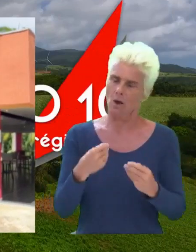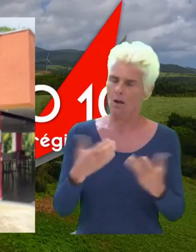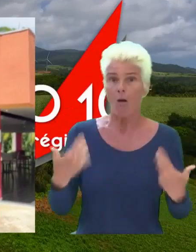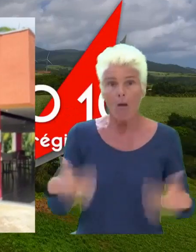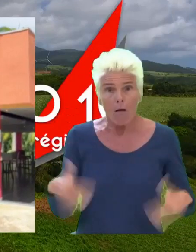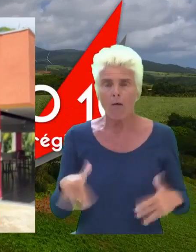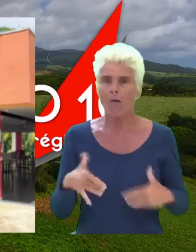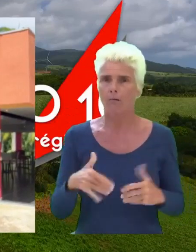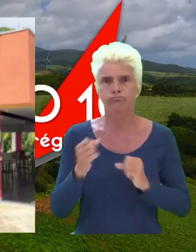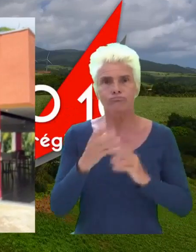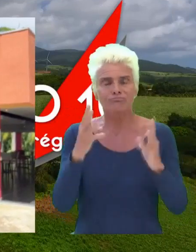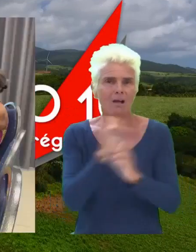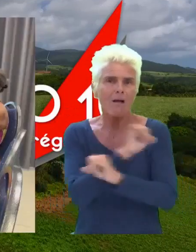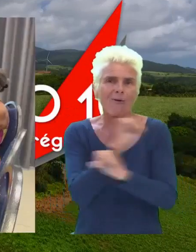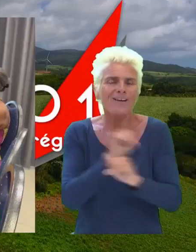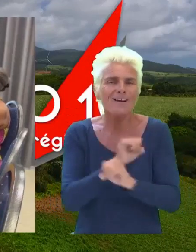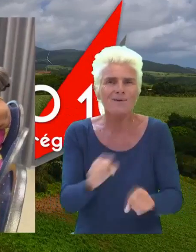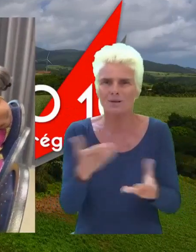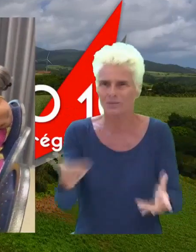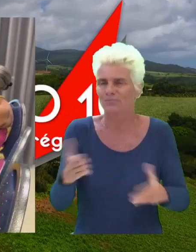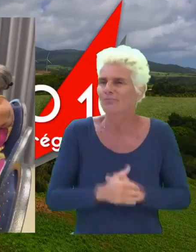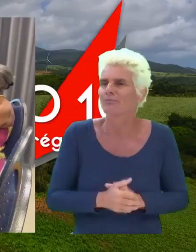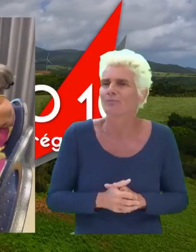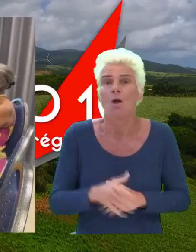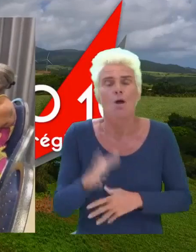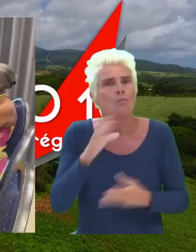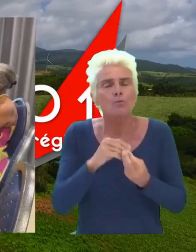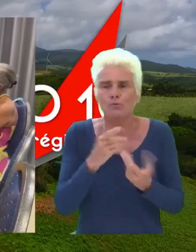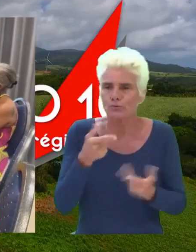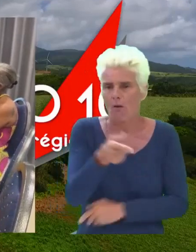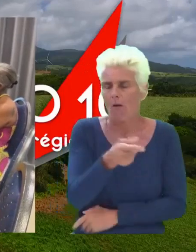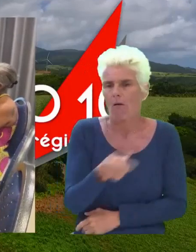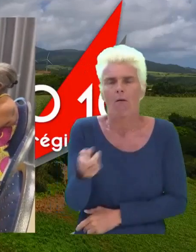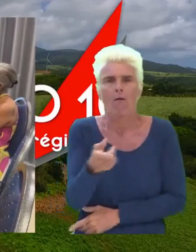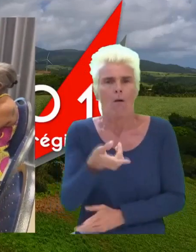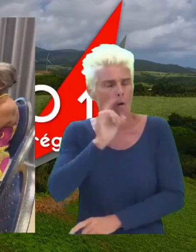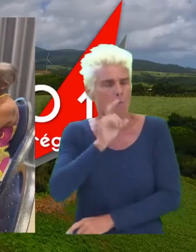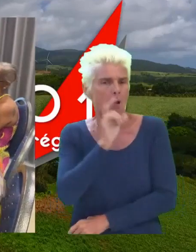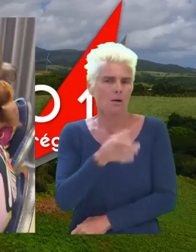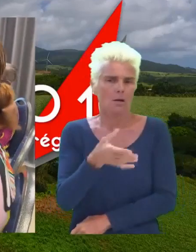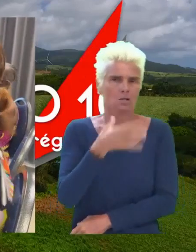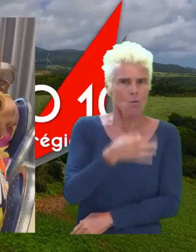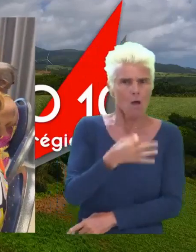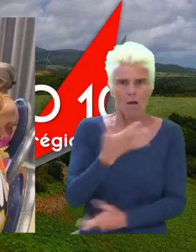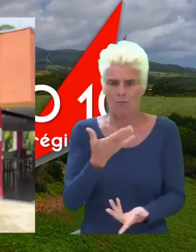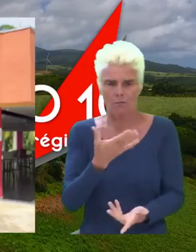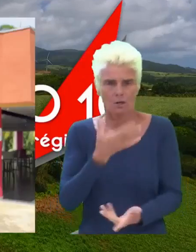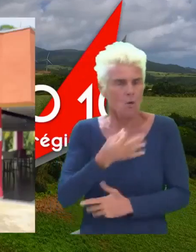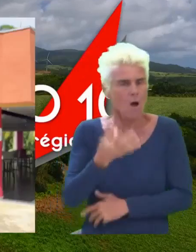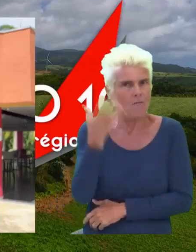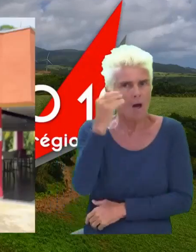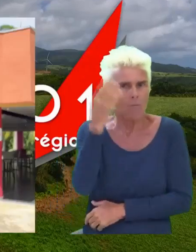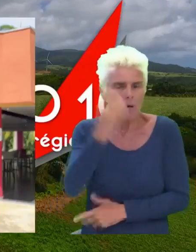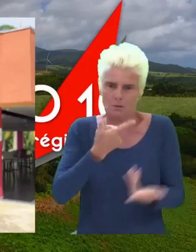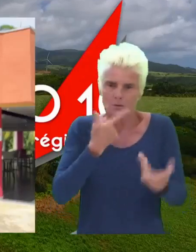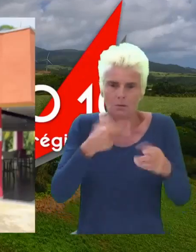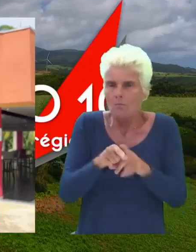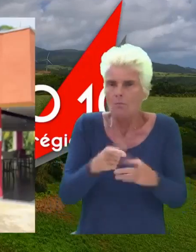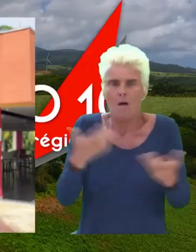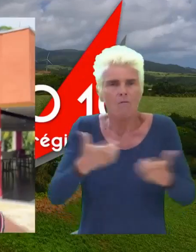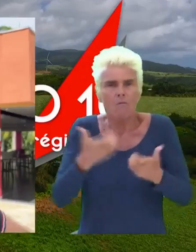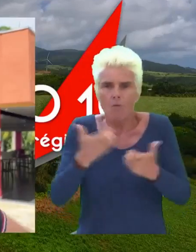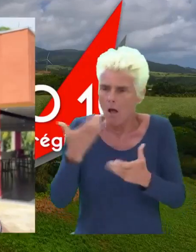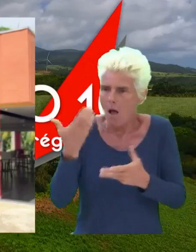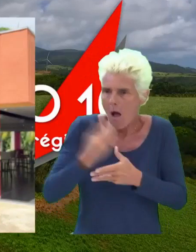très euh en soif d'apprendre aussi donc moi j'aime ce type de formation parce que c'est des rencontres et finalement